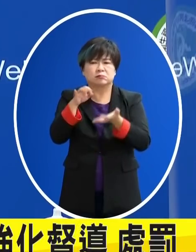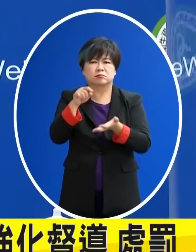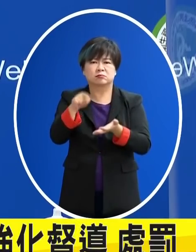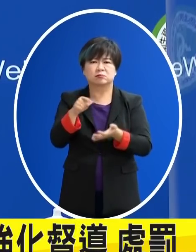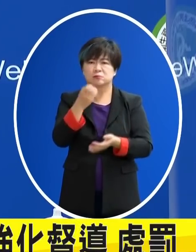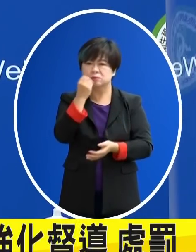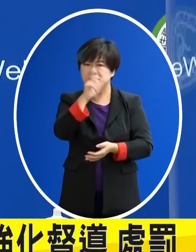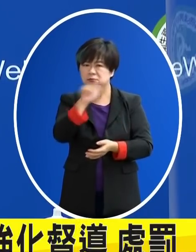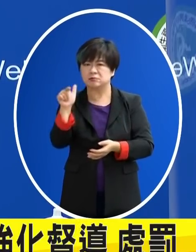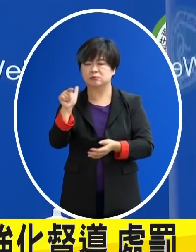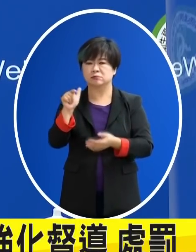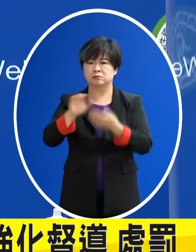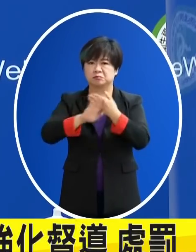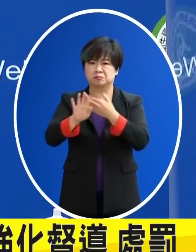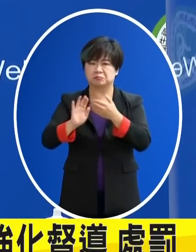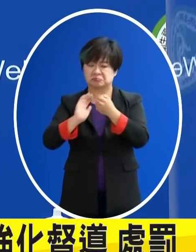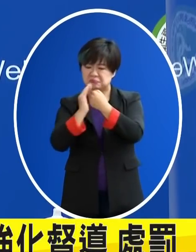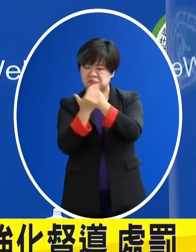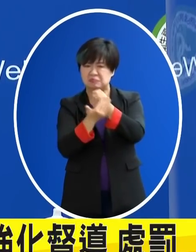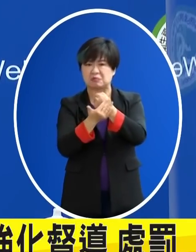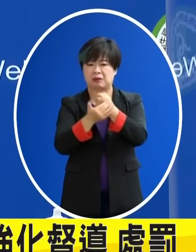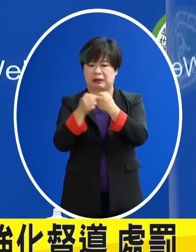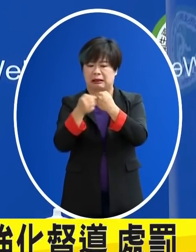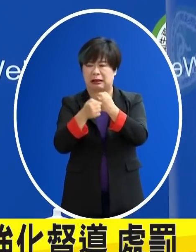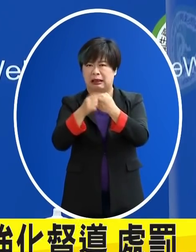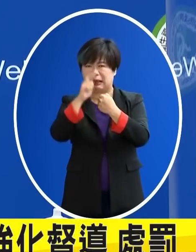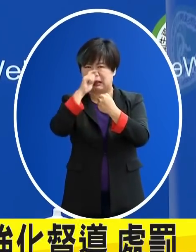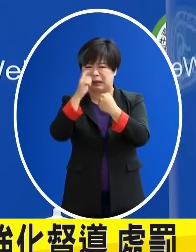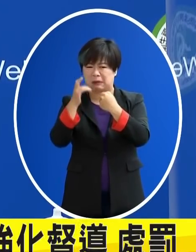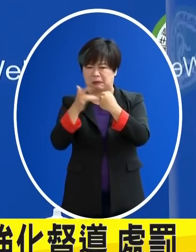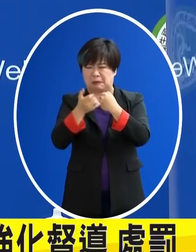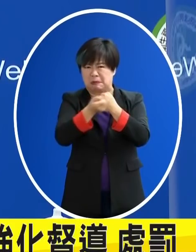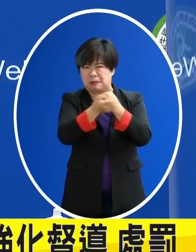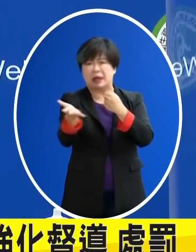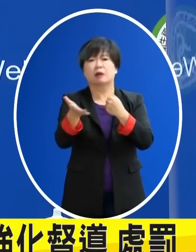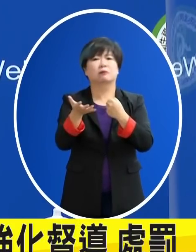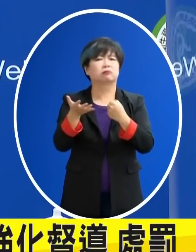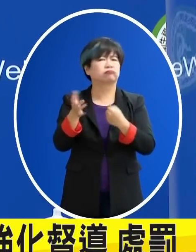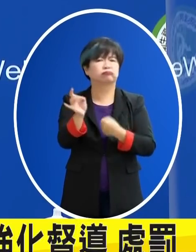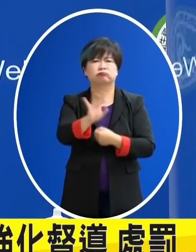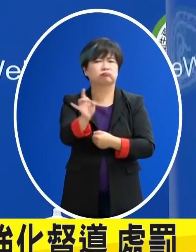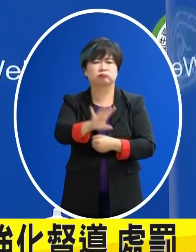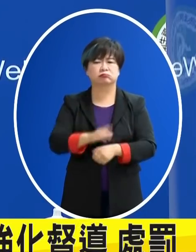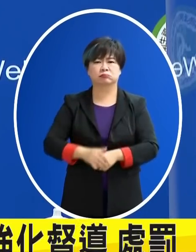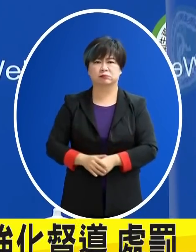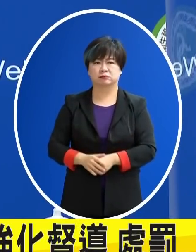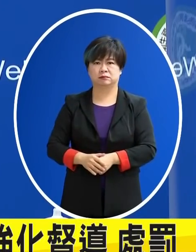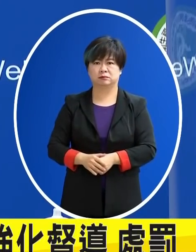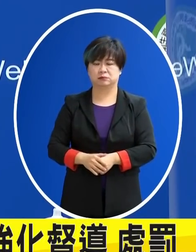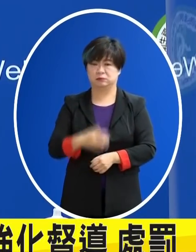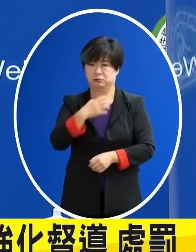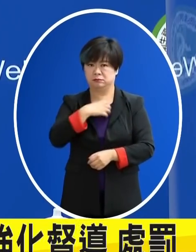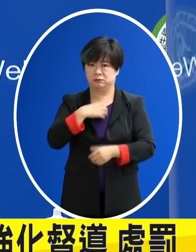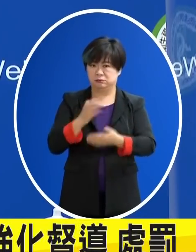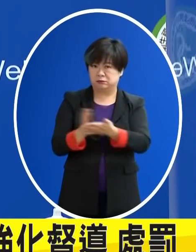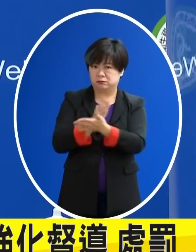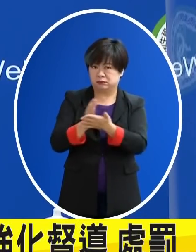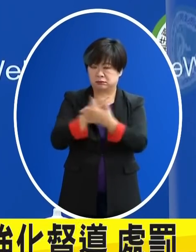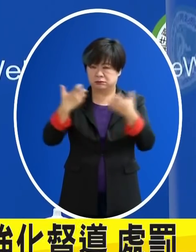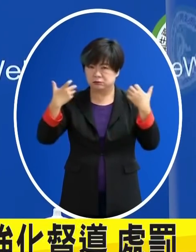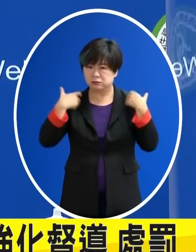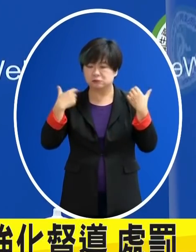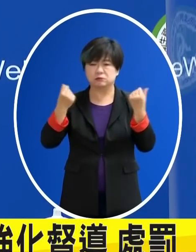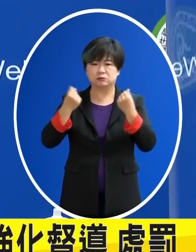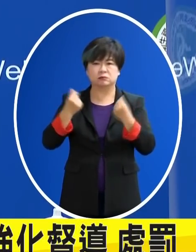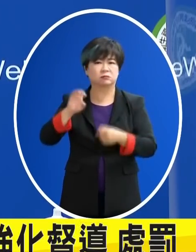透过食品或外包装感染新冠肺炎的实例。那相关的风险评估的单位哈，不